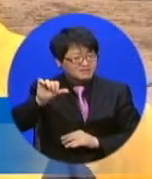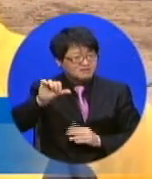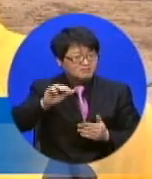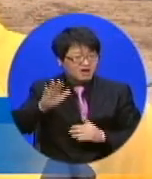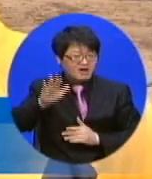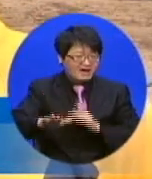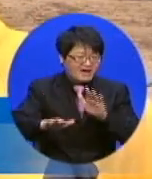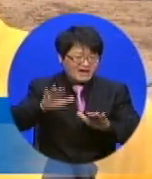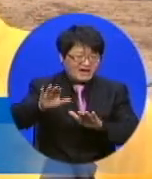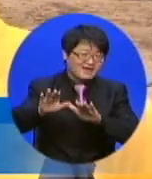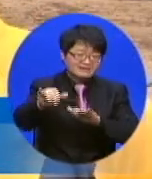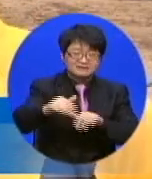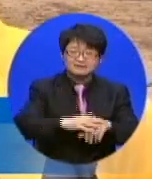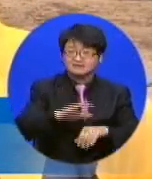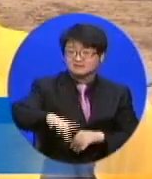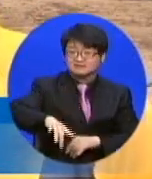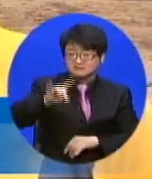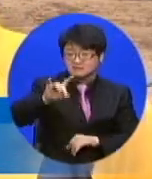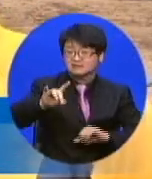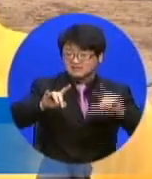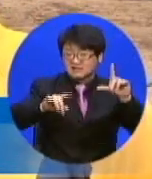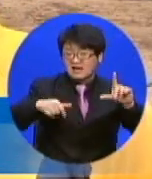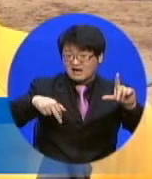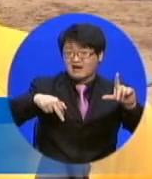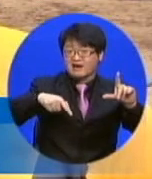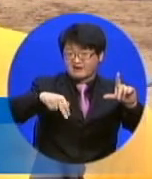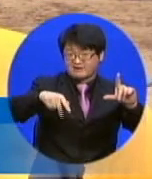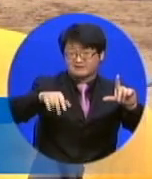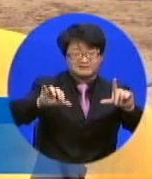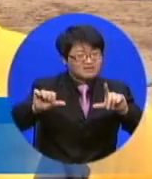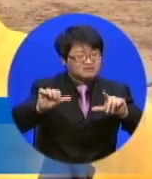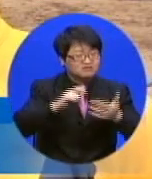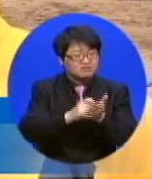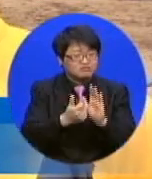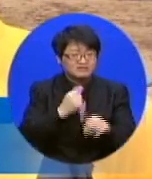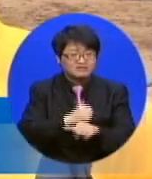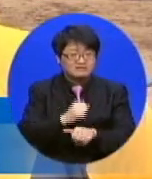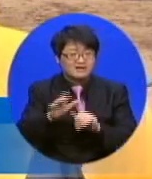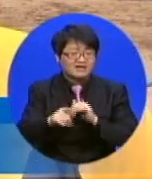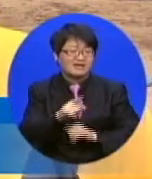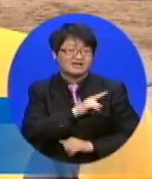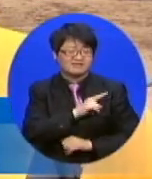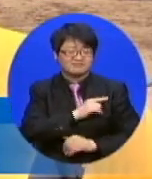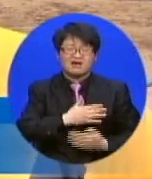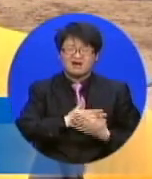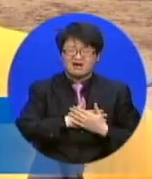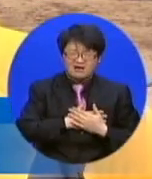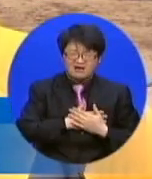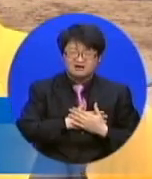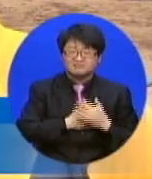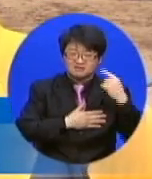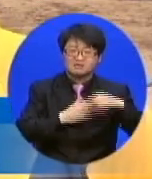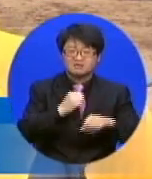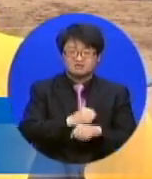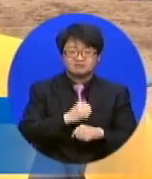발자국 이렇게 첫날 걸었는데 그때 가장 이제 가슴이 뭉클했고요. 그날은